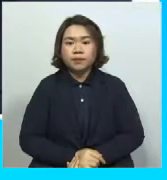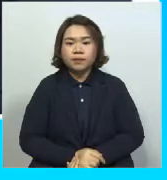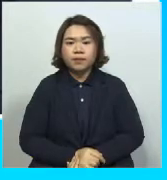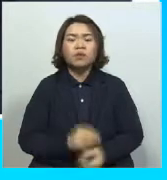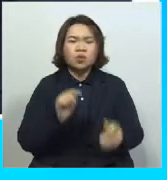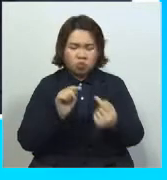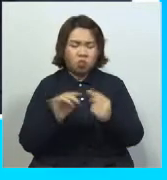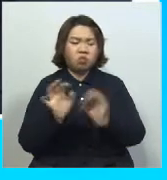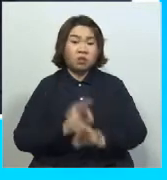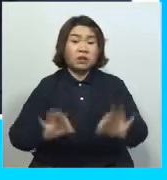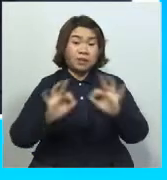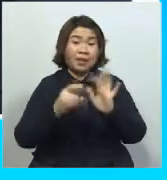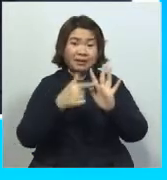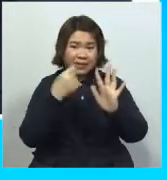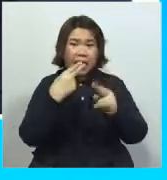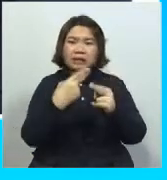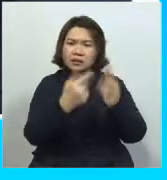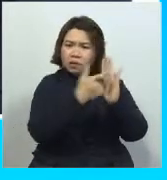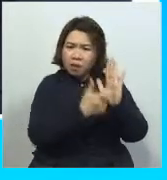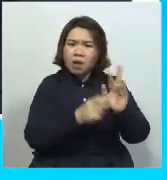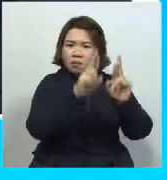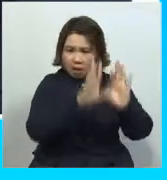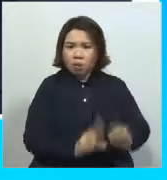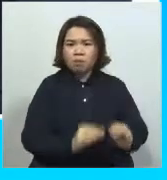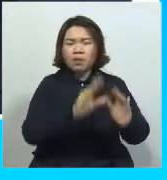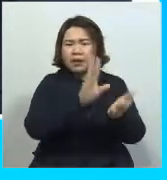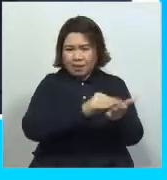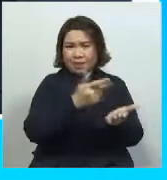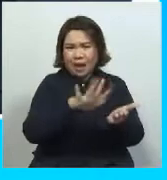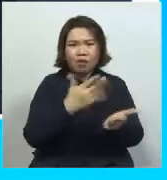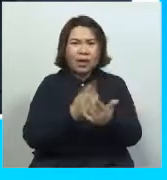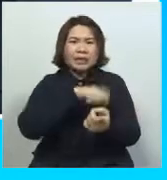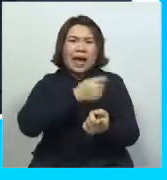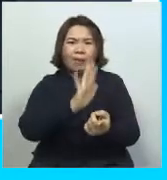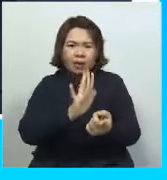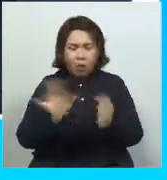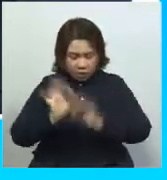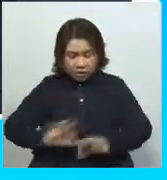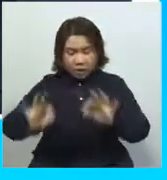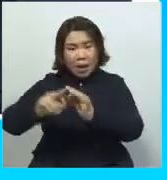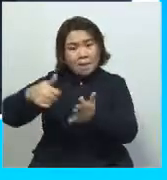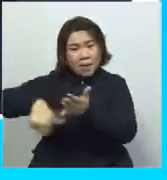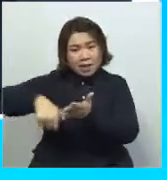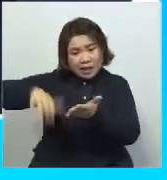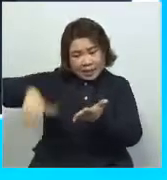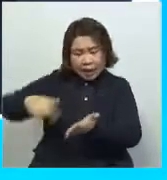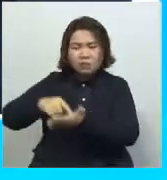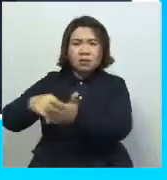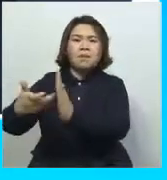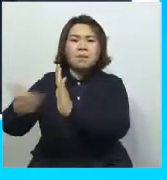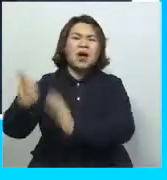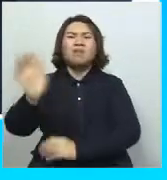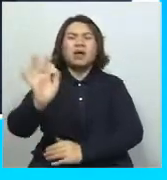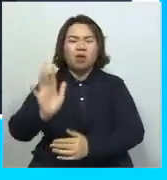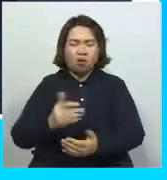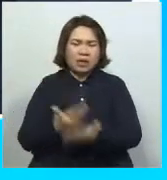ำเป็นยังไงอะไรอย่างเงี้ยนะคะแล้วก็ไปย้ำไปอีกว่าไม่ต้องเอาใบเสร็จมาเบิกแล้วก็คุณเบิกจ่ายตรงก็คือไม่ต้อง